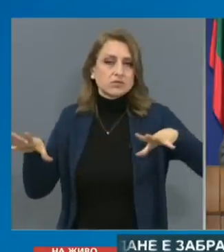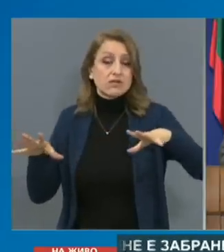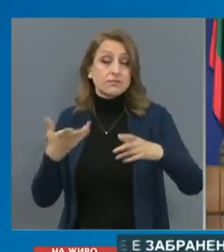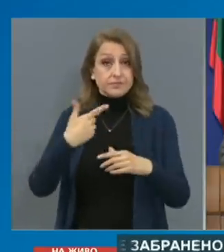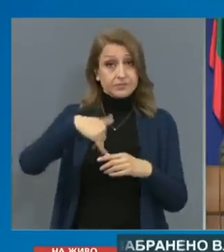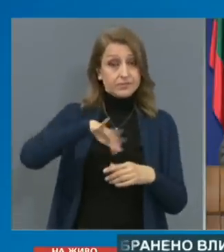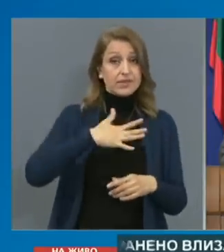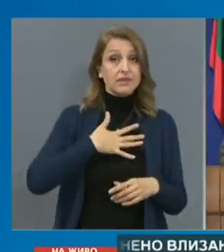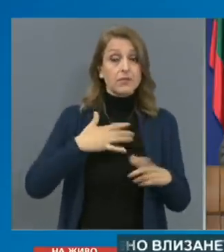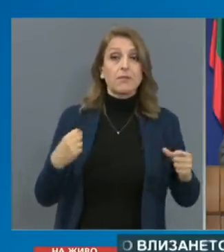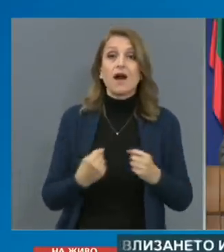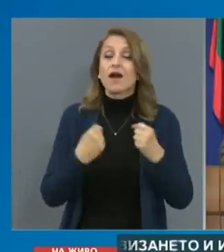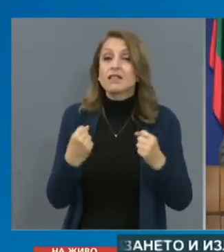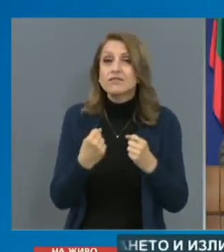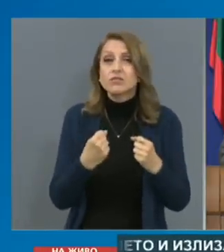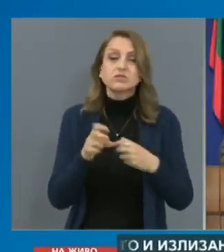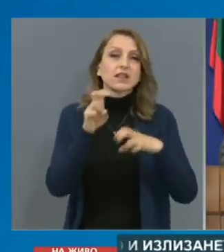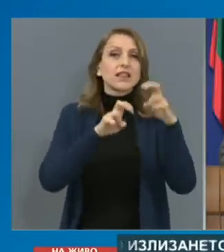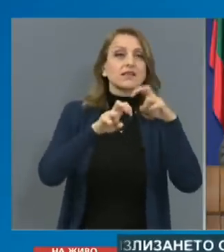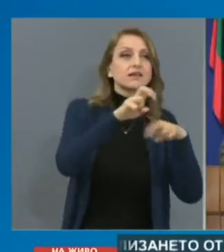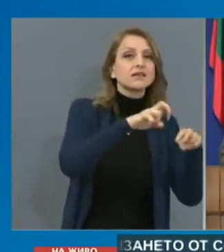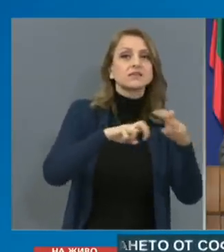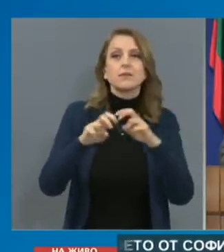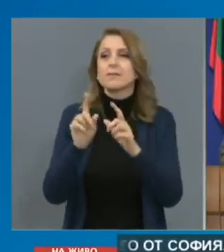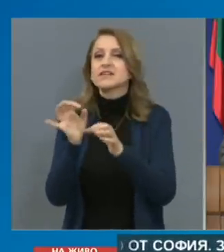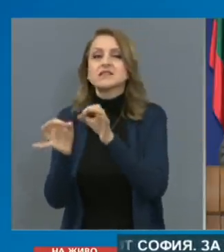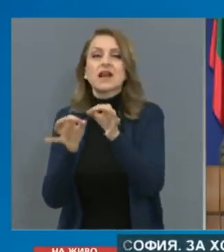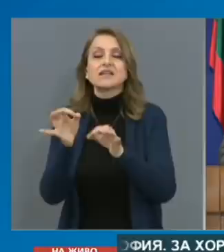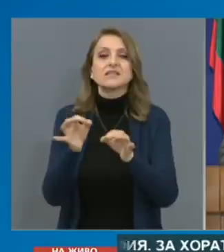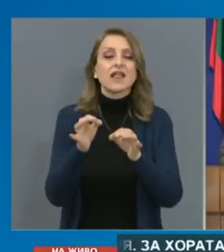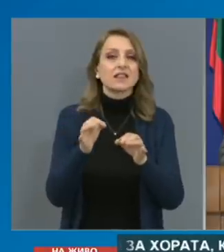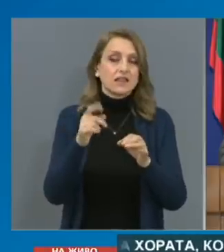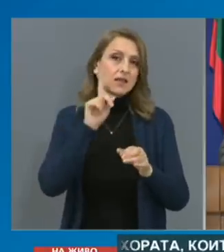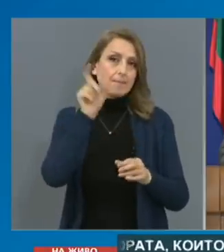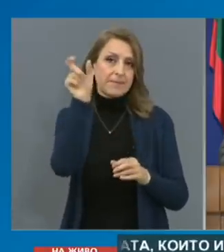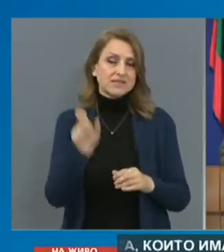Ние имаме активност в търсенето на заразени пациенти.